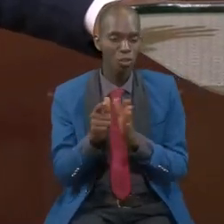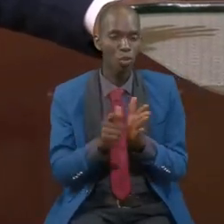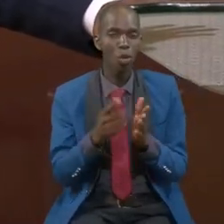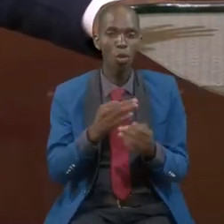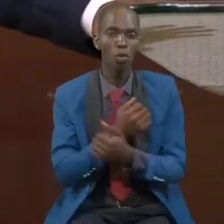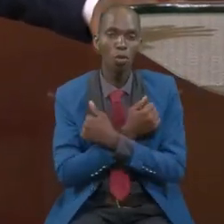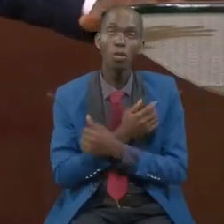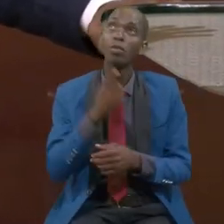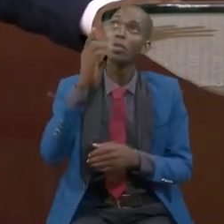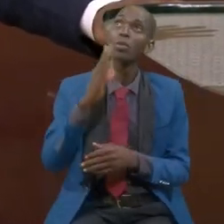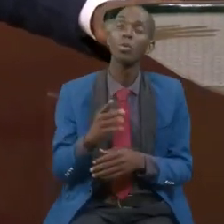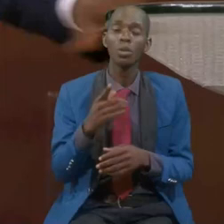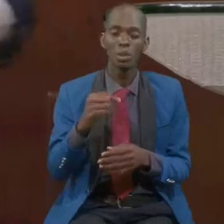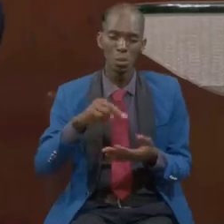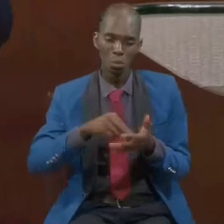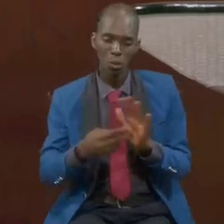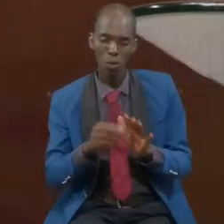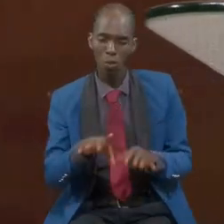la loi,